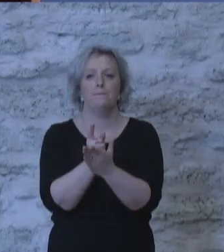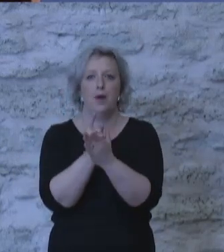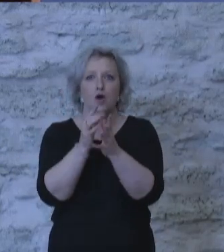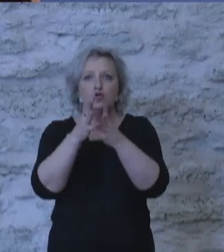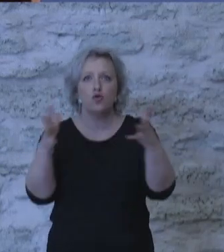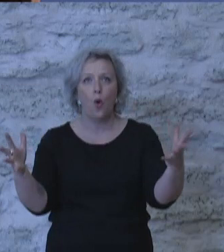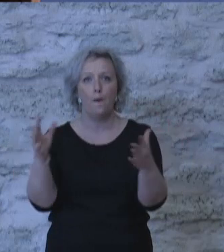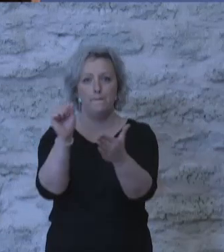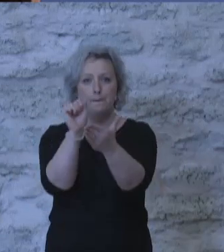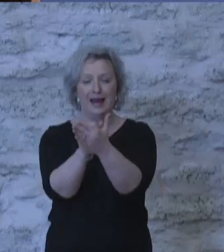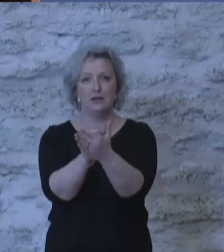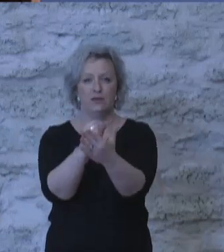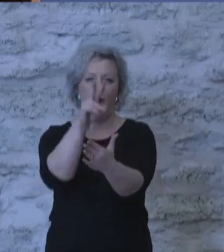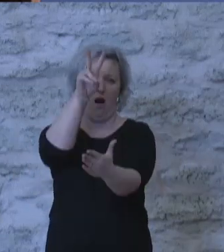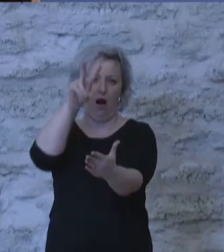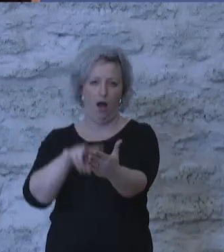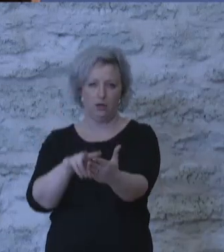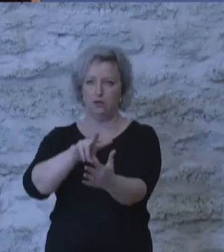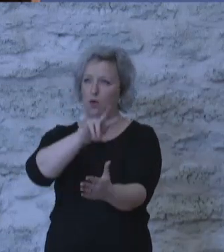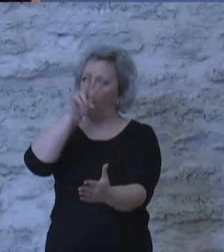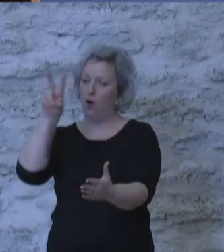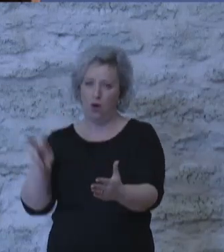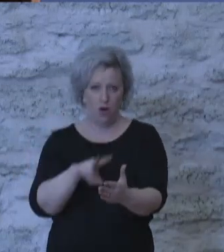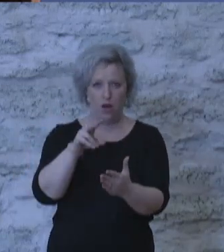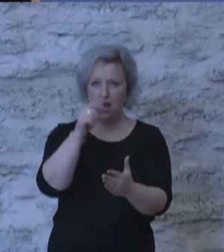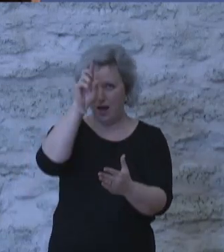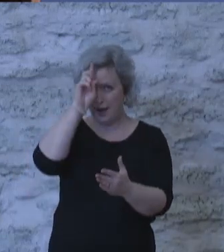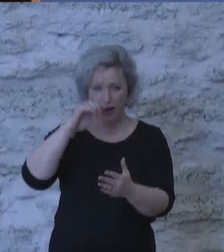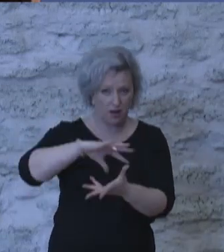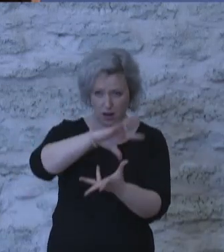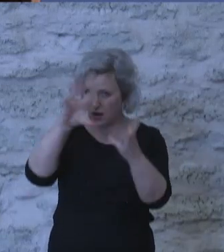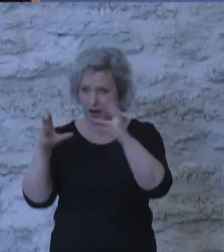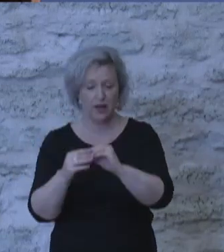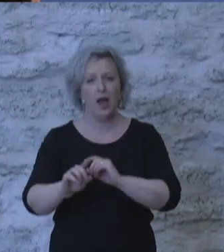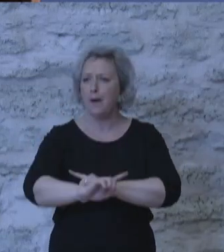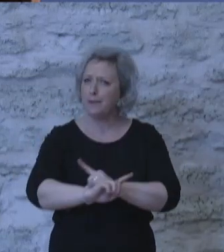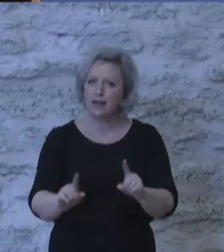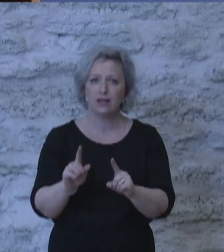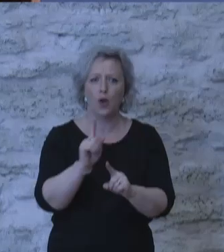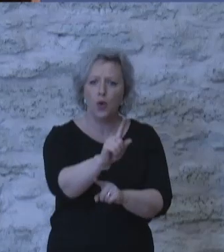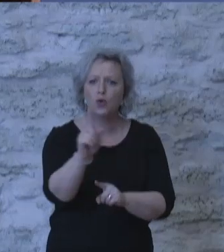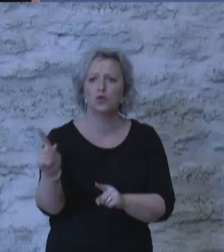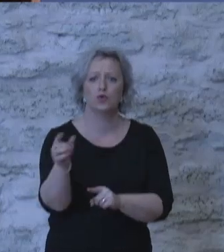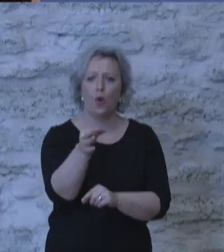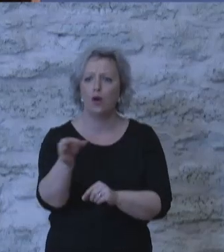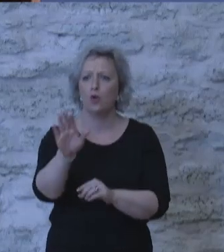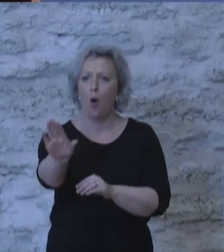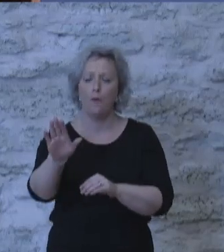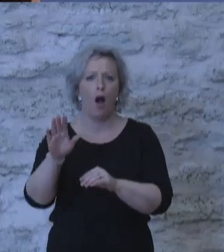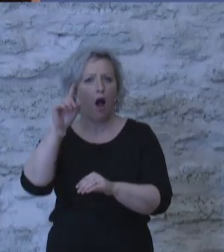tervikuna riigi effektiivsuse seisukohast, mitte kilkkondlike huvide esindamise seisukohast.